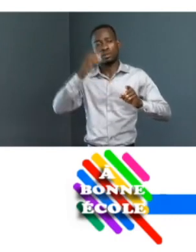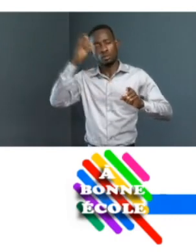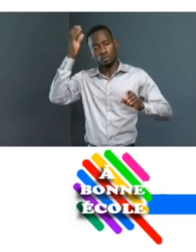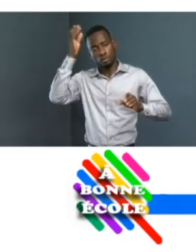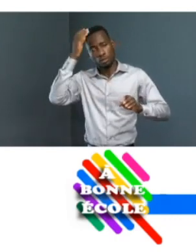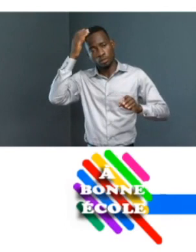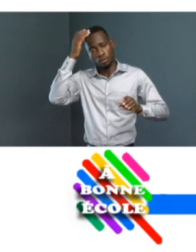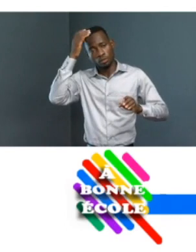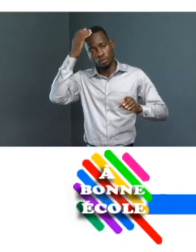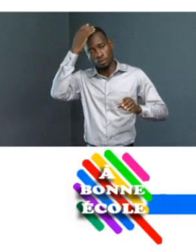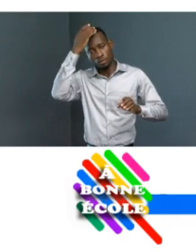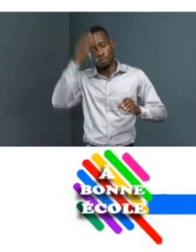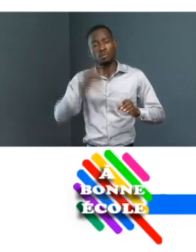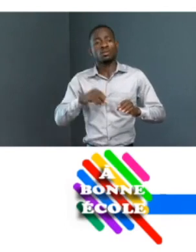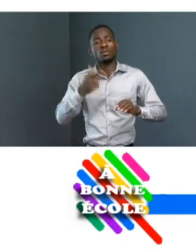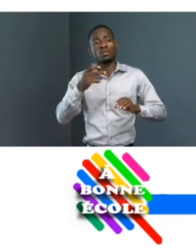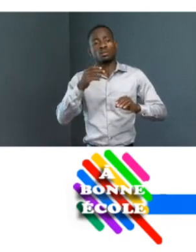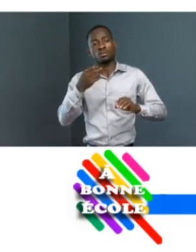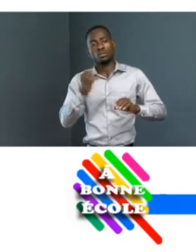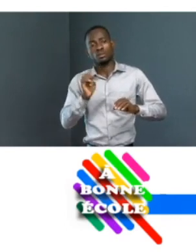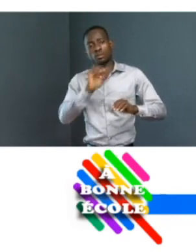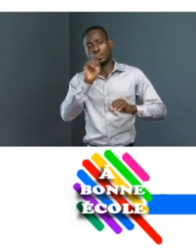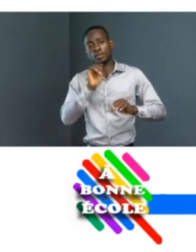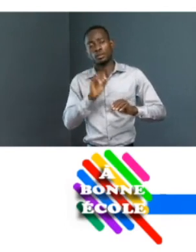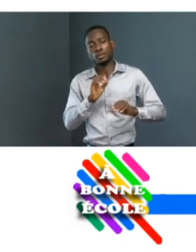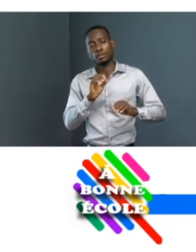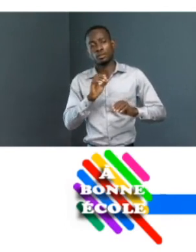Ensuite, la troisième question.